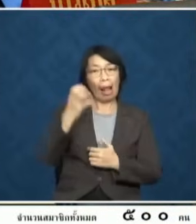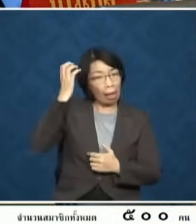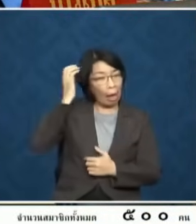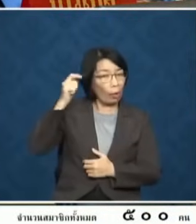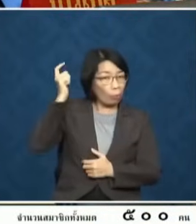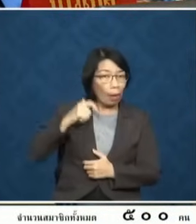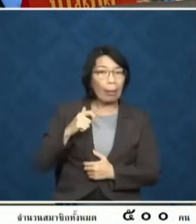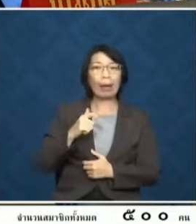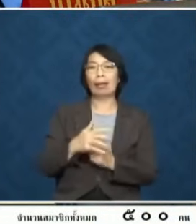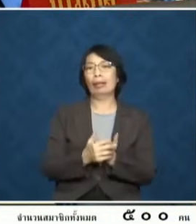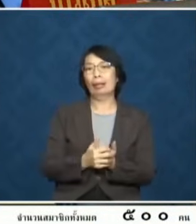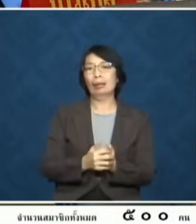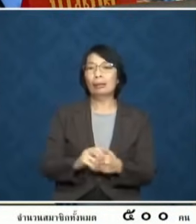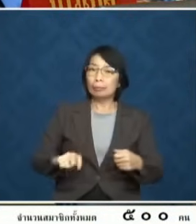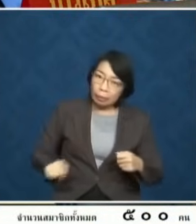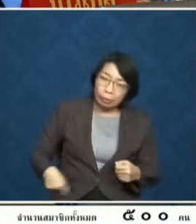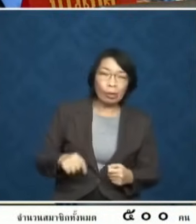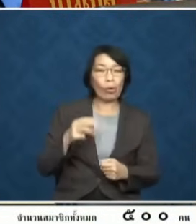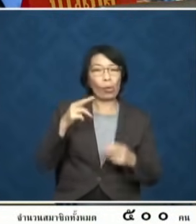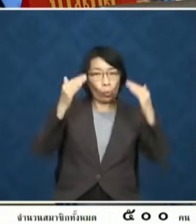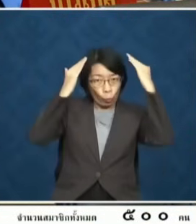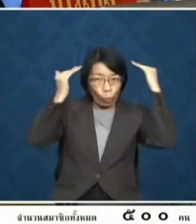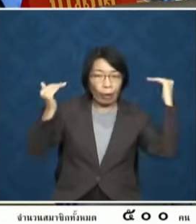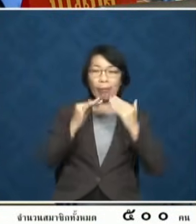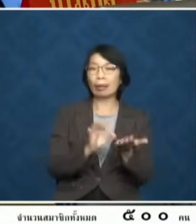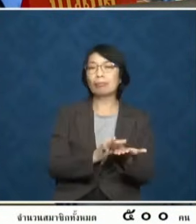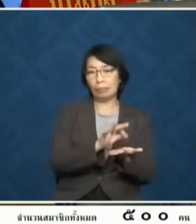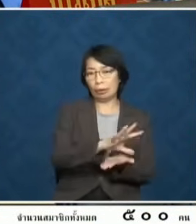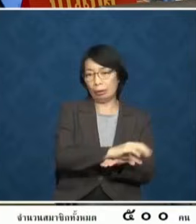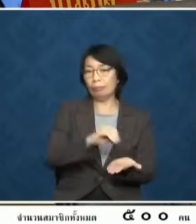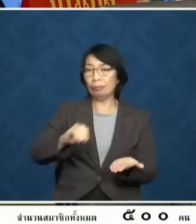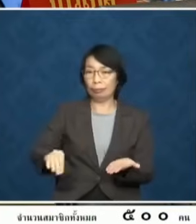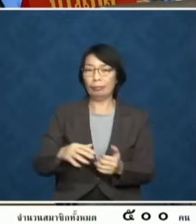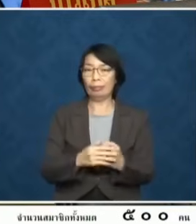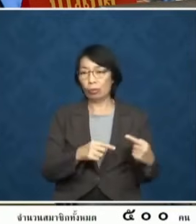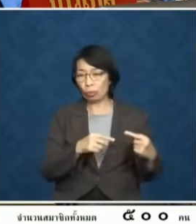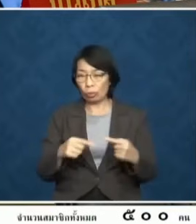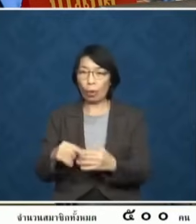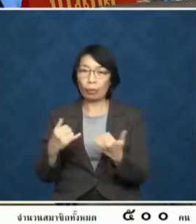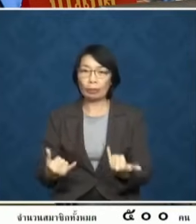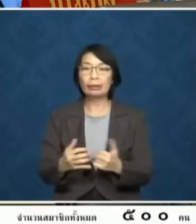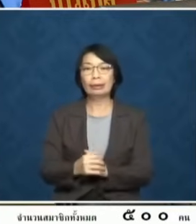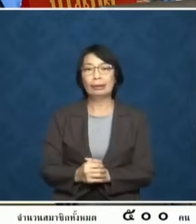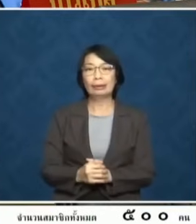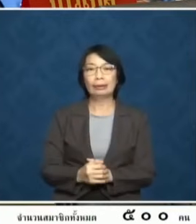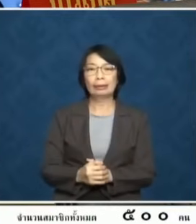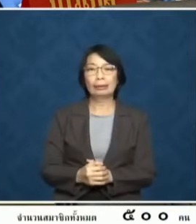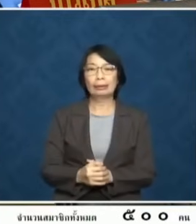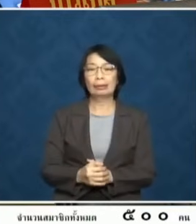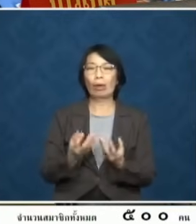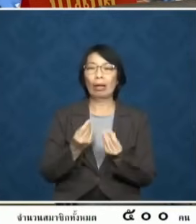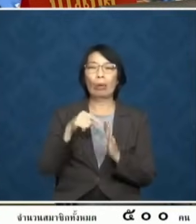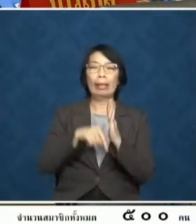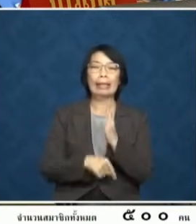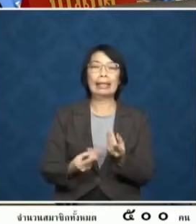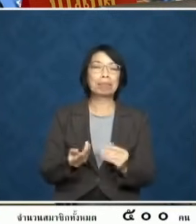ลุ่มแม่น้ำโขงที่เป็นจุดสารต่อการซื้อไฟฟ้าข้ามพรมแดนต่อเนื่องมาจนถึงปัจจุบันนี้ค่ะดิฉันจะไม่ได้ขอลงรายละเอียดใน